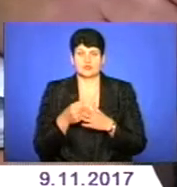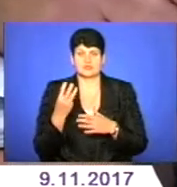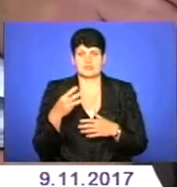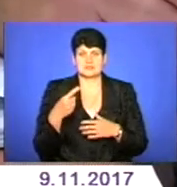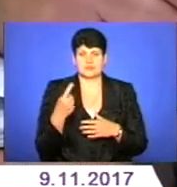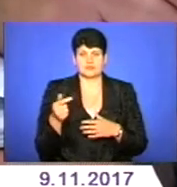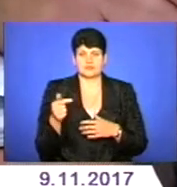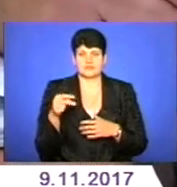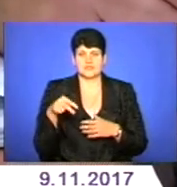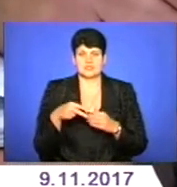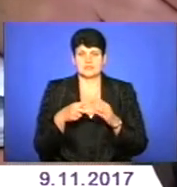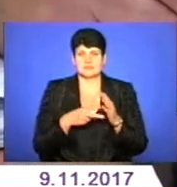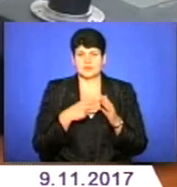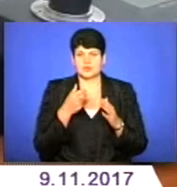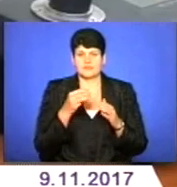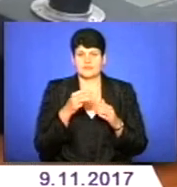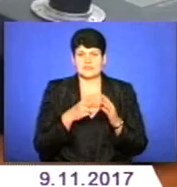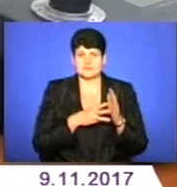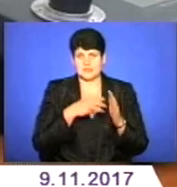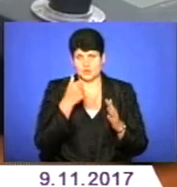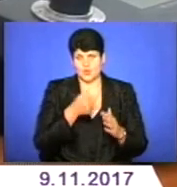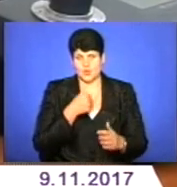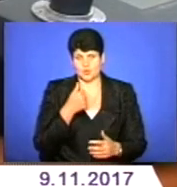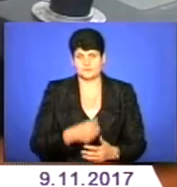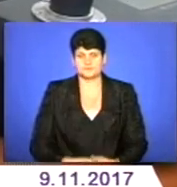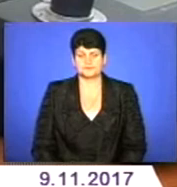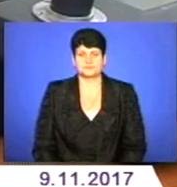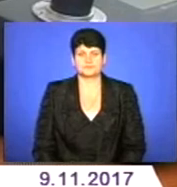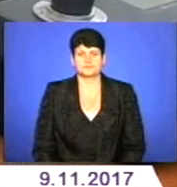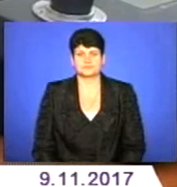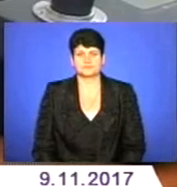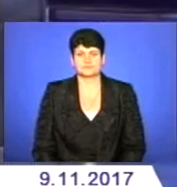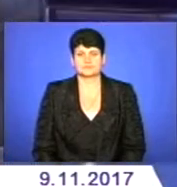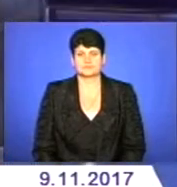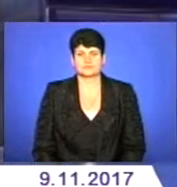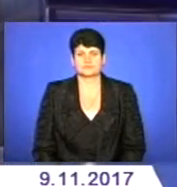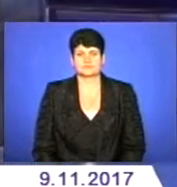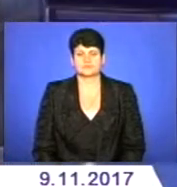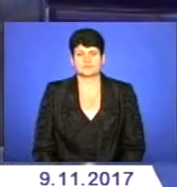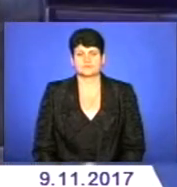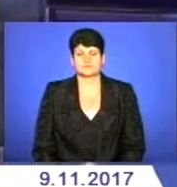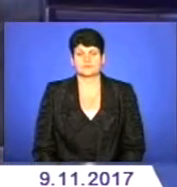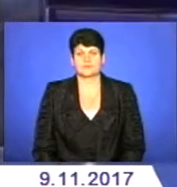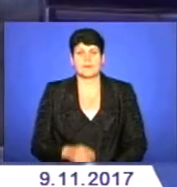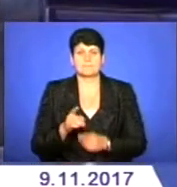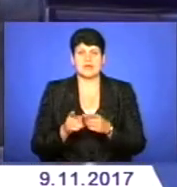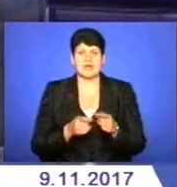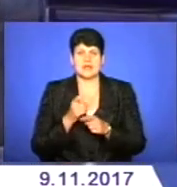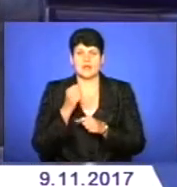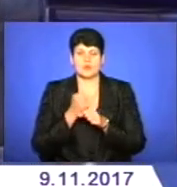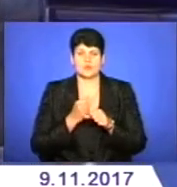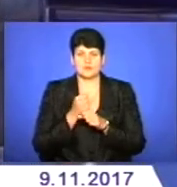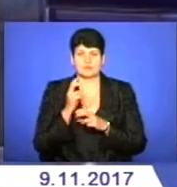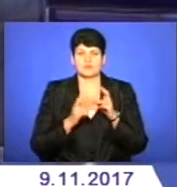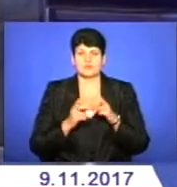грудня 2018 року. Соломія Струс, Оксана Галіяш, Вісті ТТБ. У переробній промисловості Тернопільщини